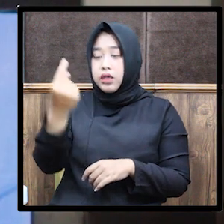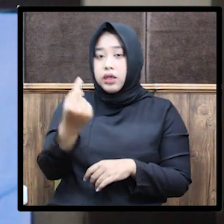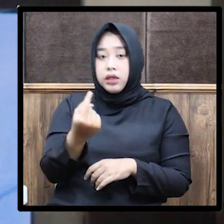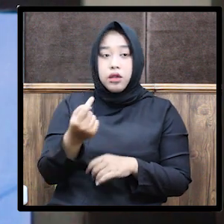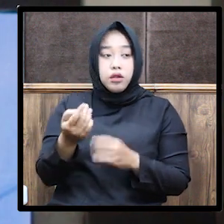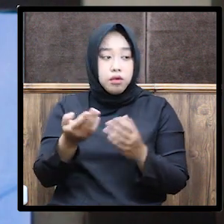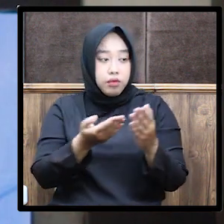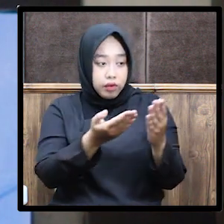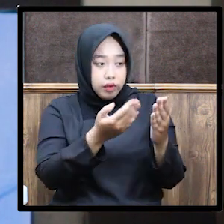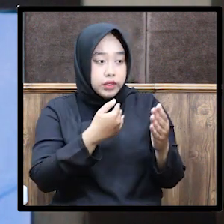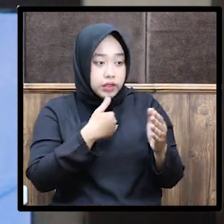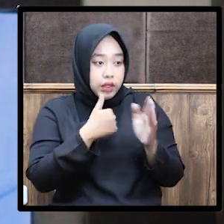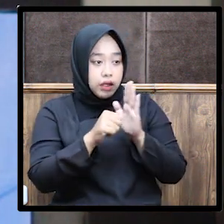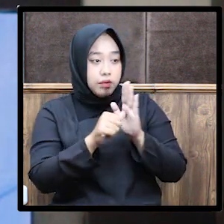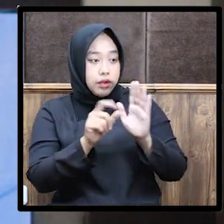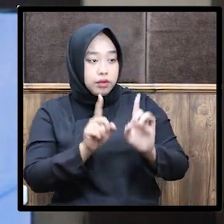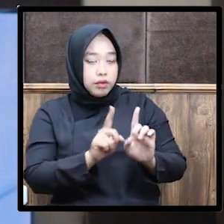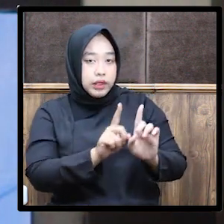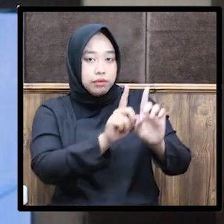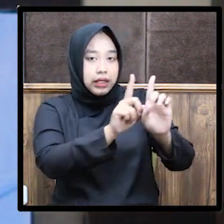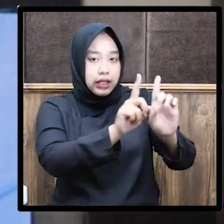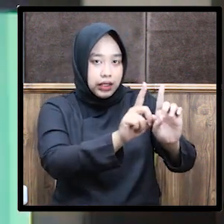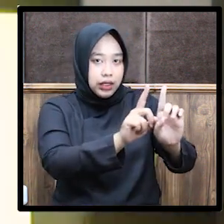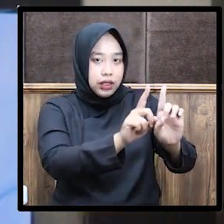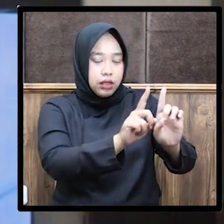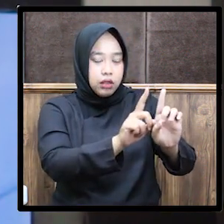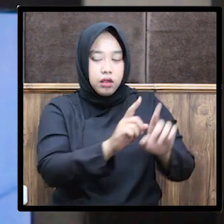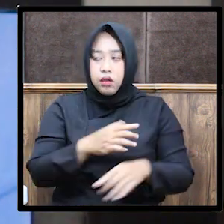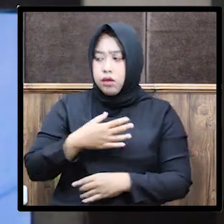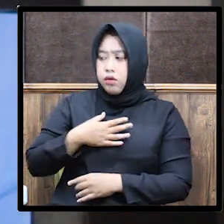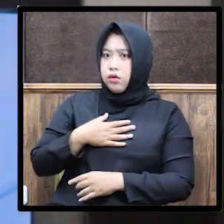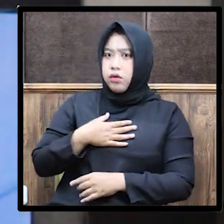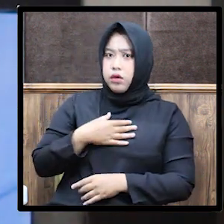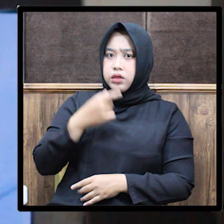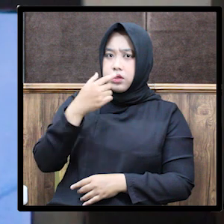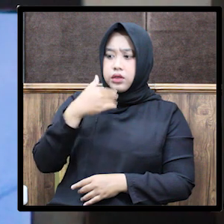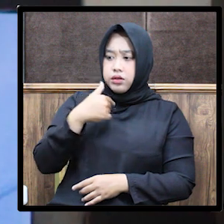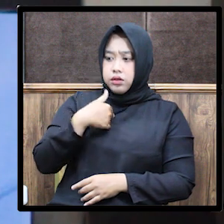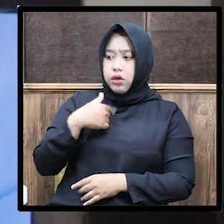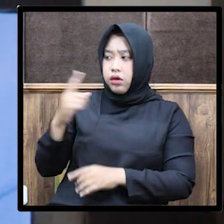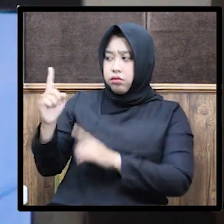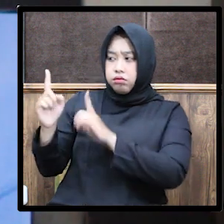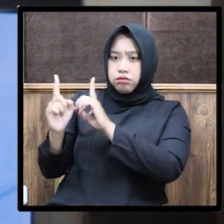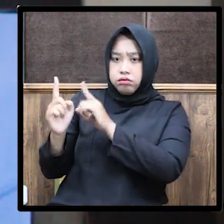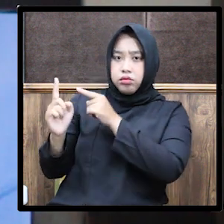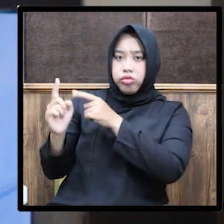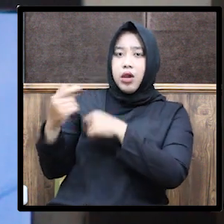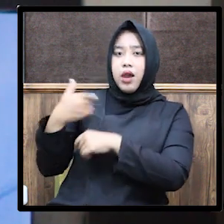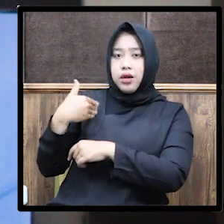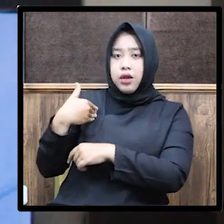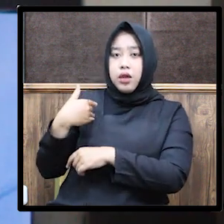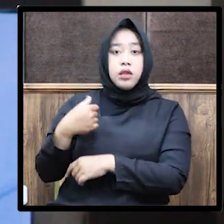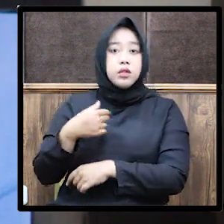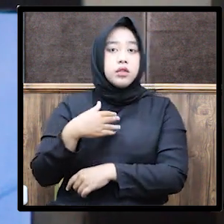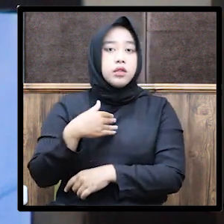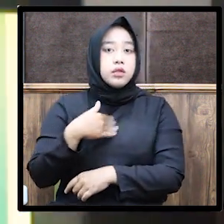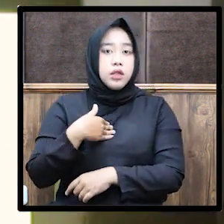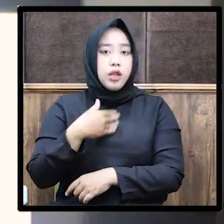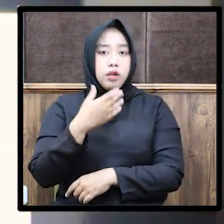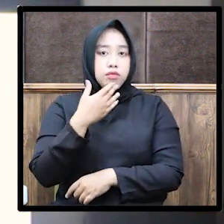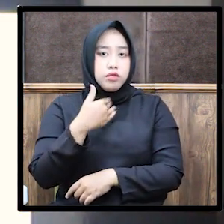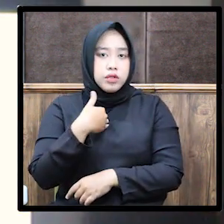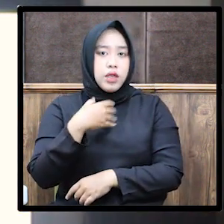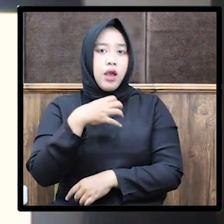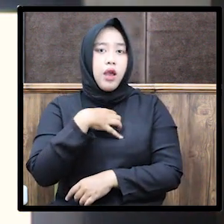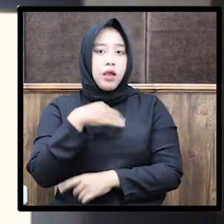saya dampingi begitu. Nah, kemudian saya harus, loh, saya itu sudah bawa pendamping dan saya punya hak untuk memilih pendamping saya